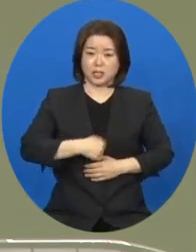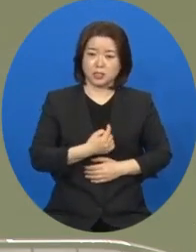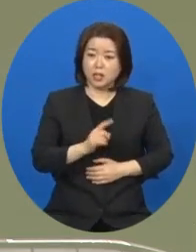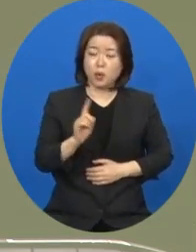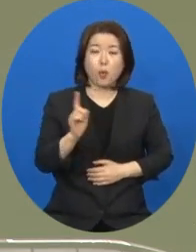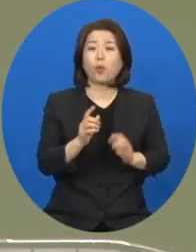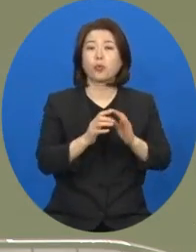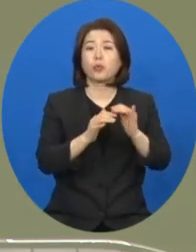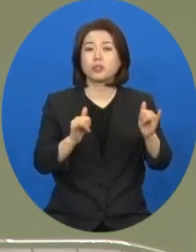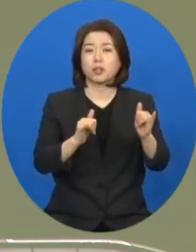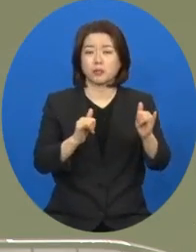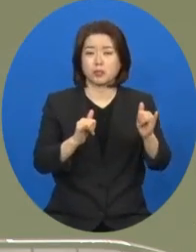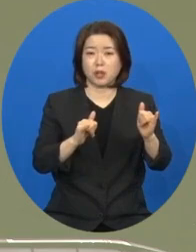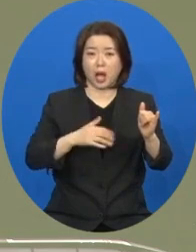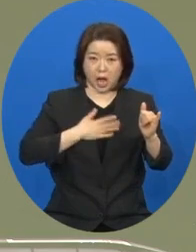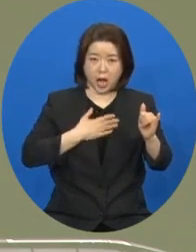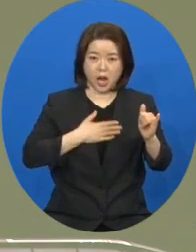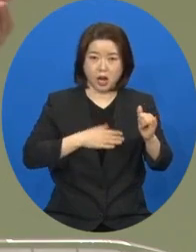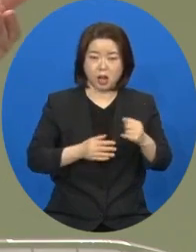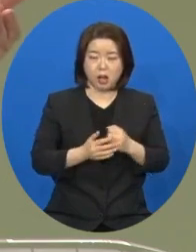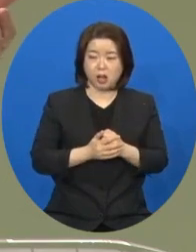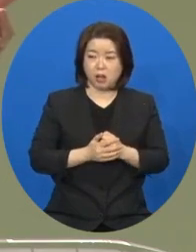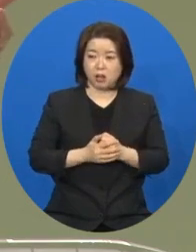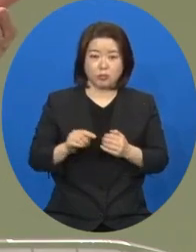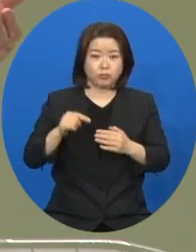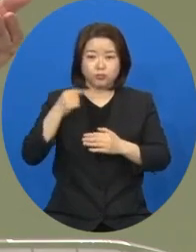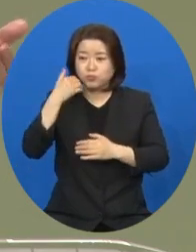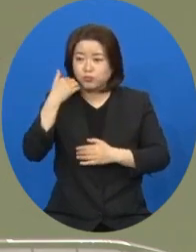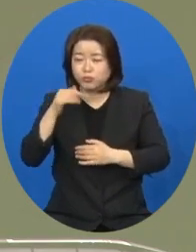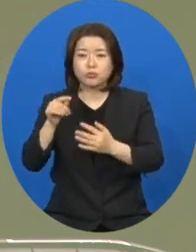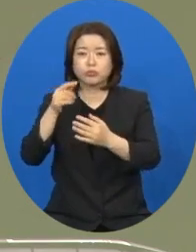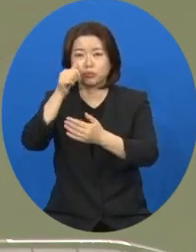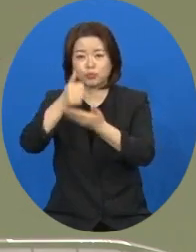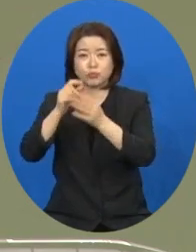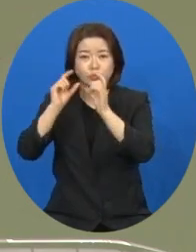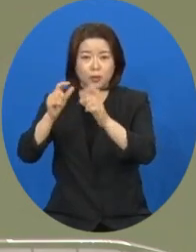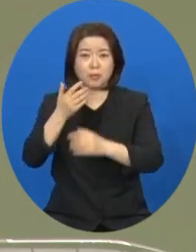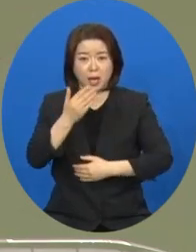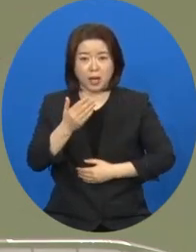어떤 사람이었는데 누구를 정죄해요?